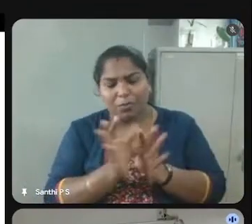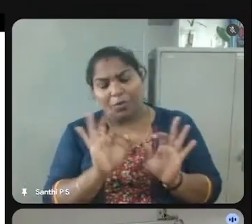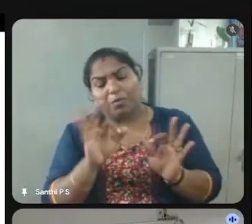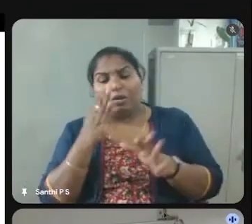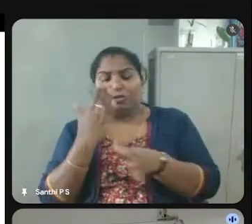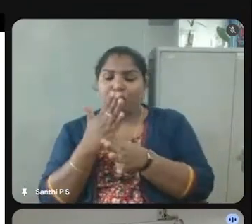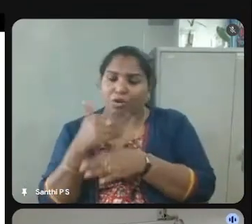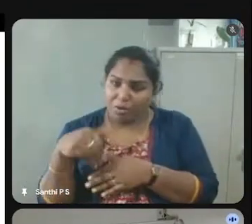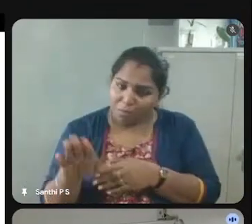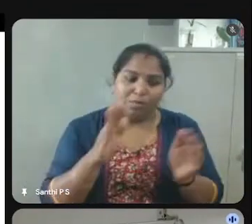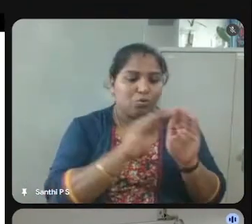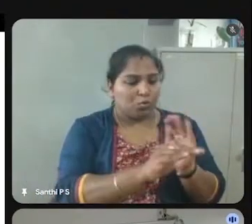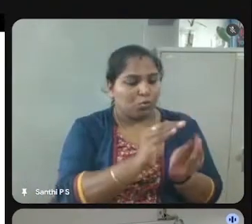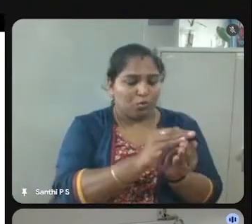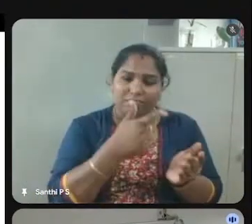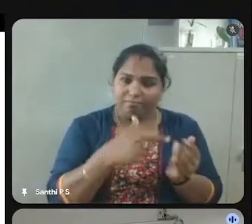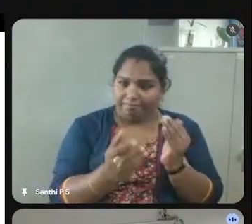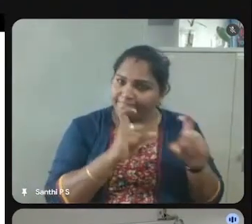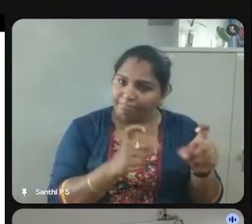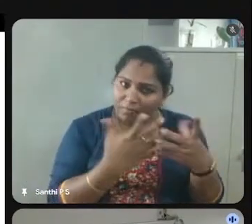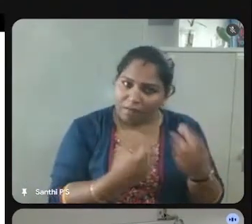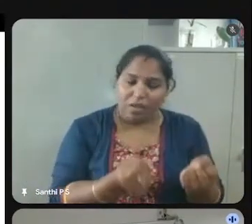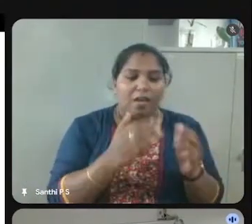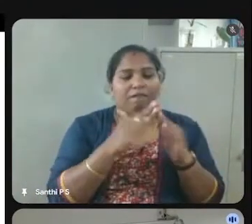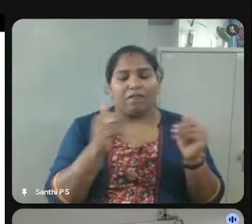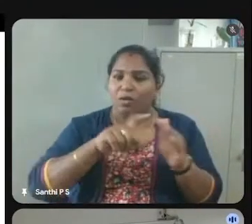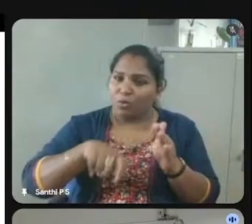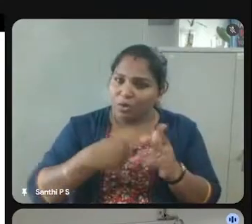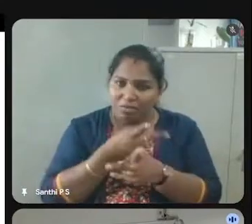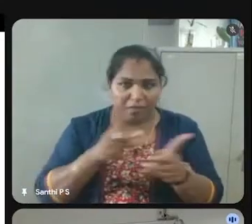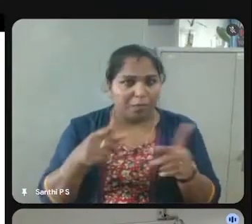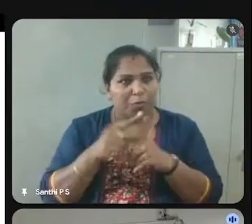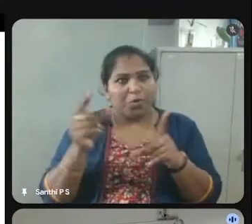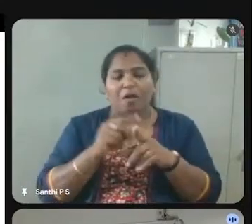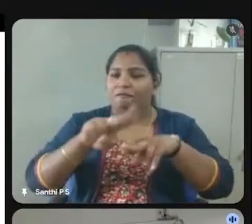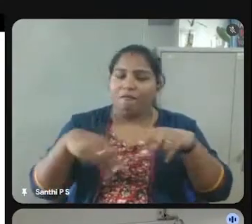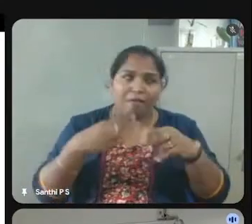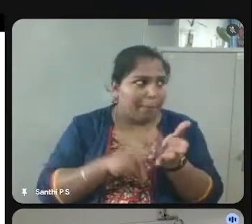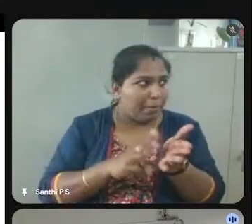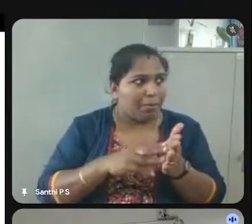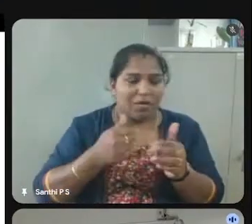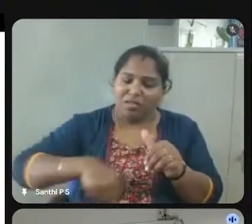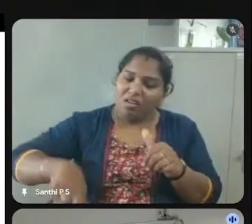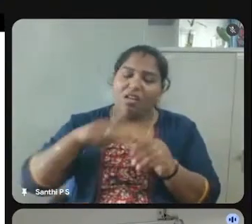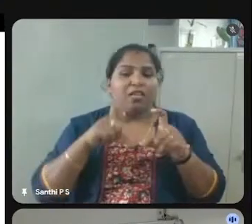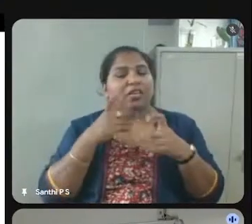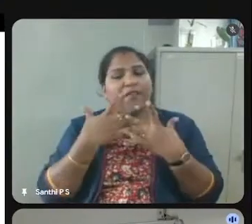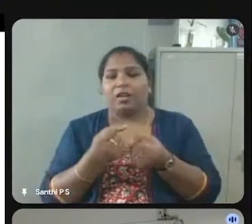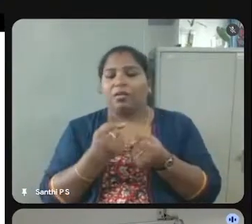ജോലിക്ക് പോകണം, കുട്ടിയെ നോക്കണം, വീട്ടിലെ കാര്യങ്ങളൊക്കെയും നോക്കണം, കുടുംബാംഗങ്ങളുടെ ക്ഷേമം, ഇതെല്ലാം വളരെ അത്യാവശ്യമായിട്ട് നമുക്ക്